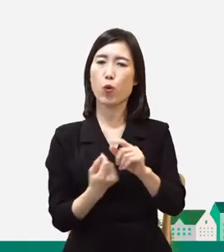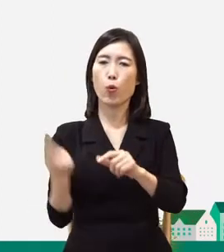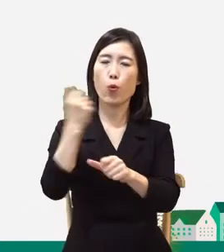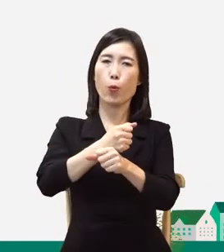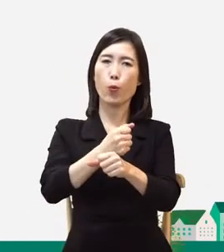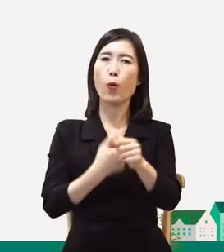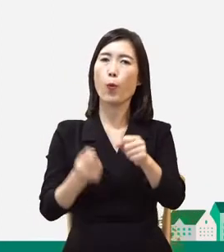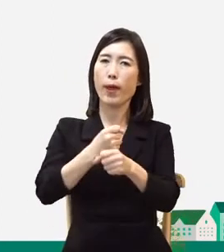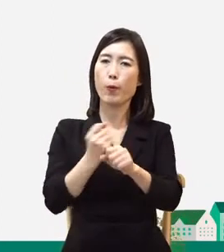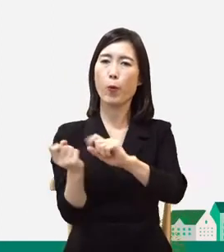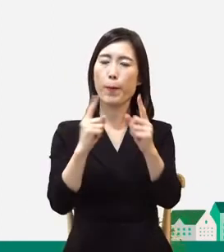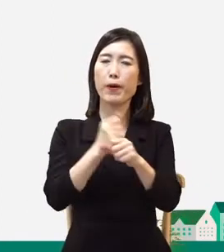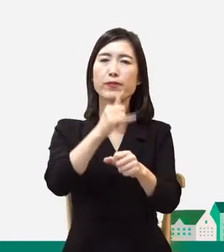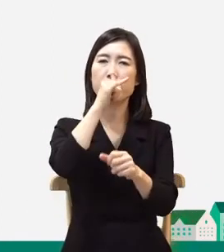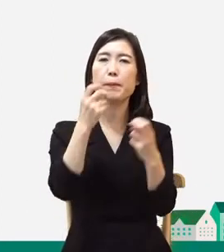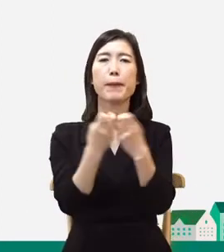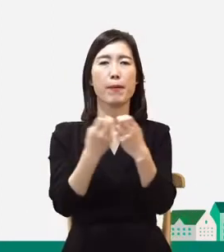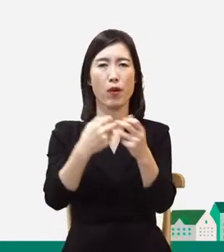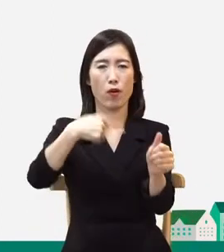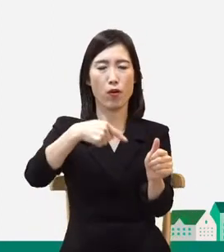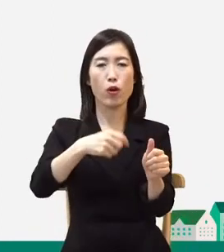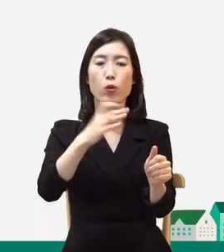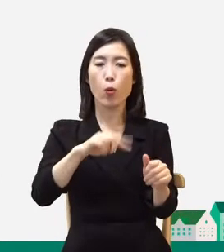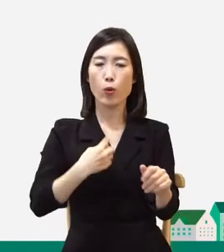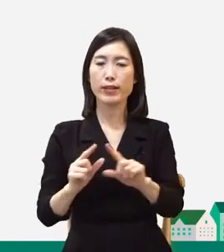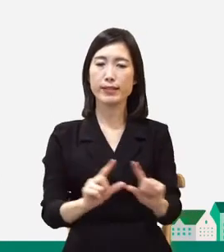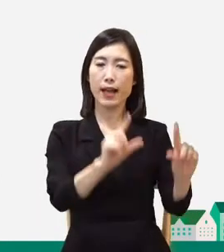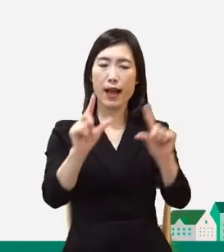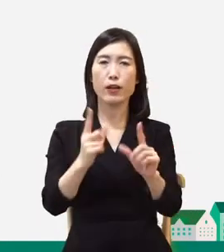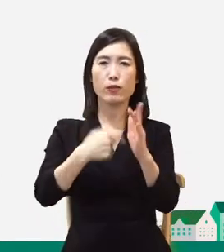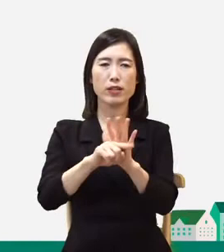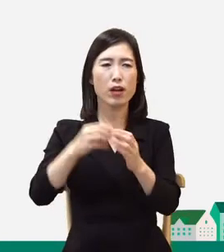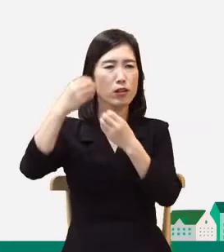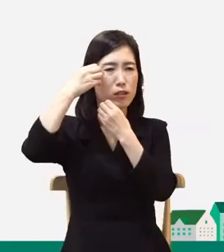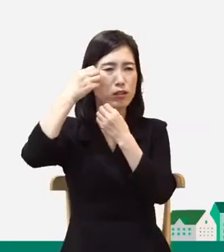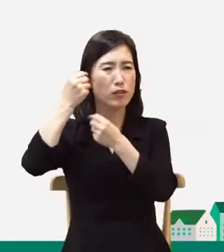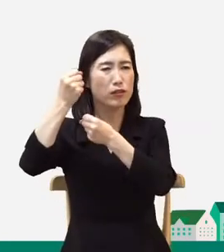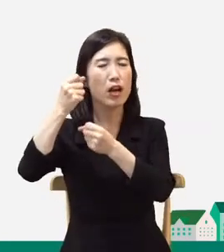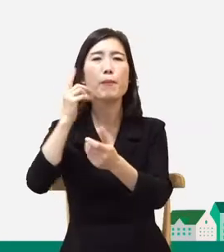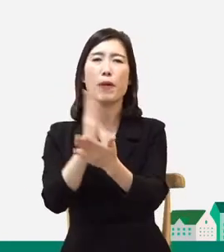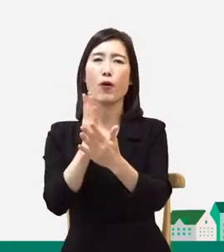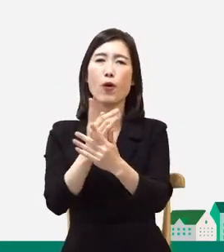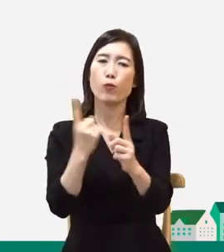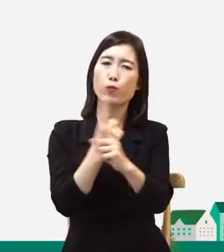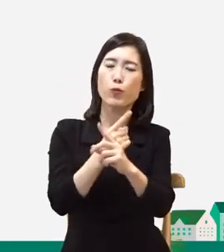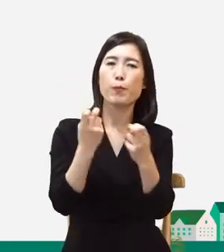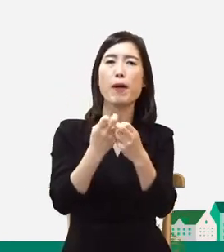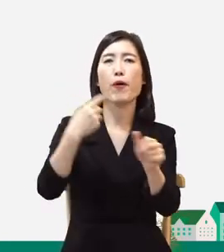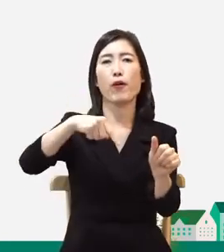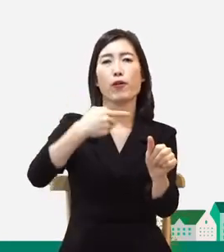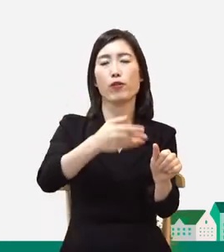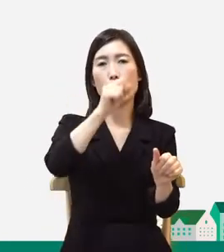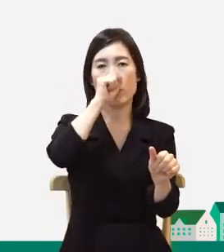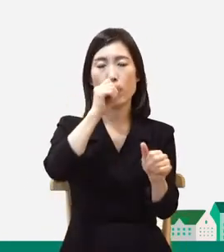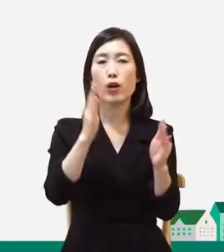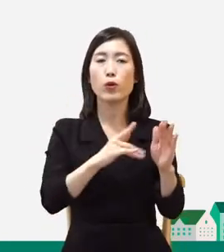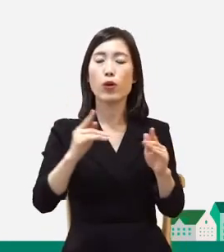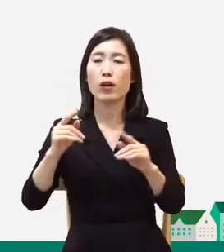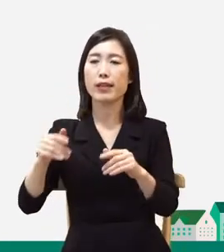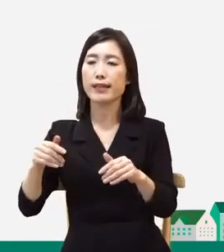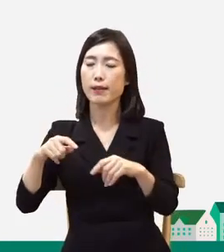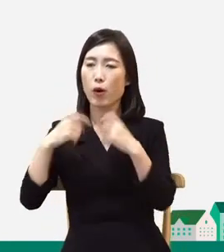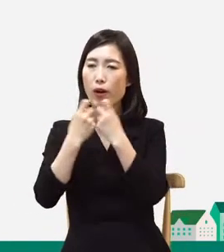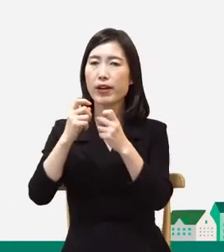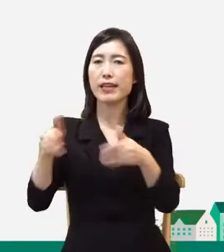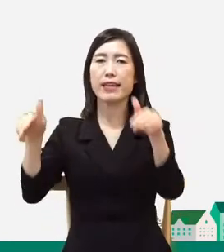회복을 지향하며 입주자의 독립 생활을 위해 서비스 과잉이나 의존을 최소화합니다. 지역 주민 및 민간 기관 등의 연계를